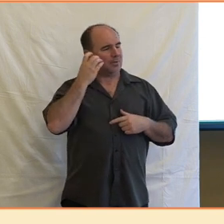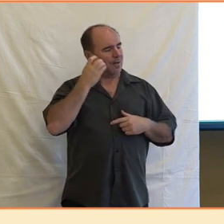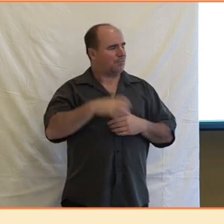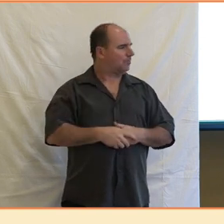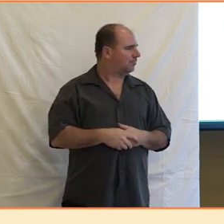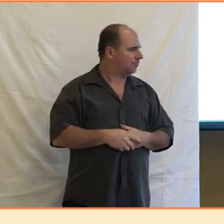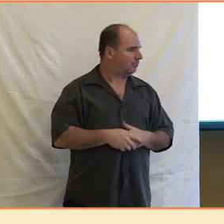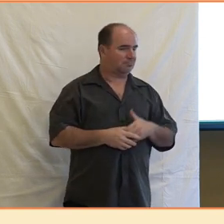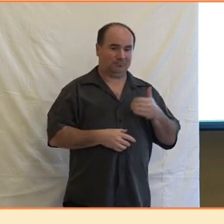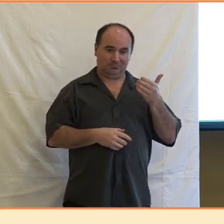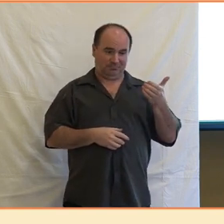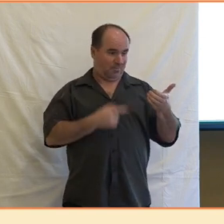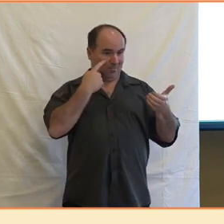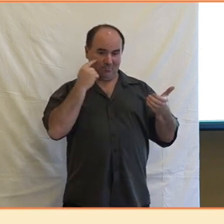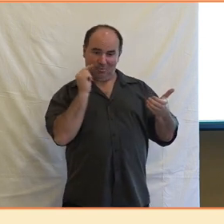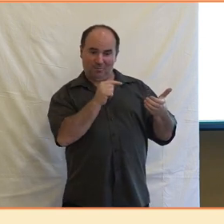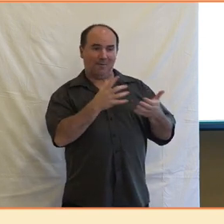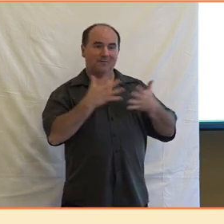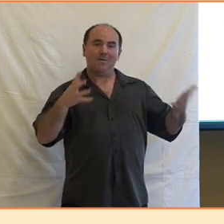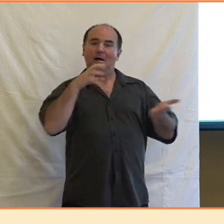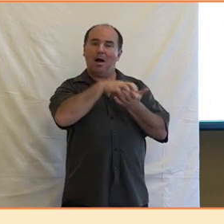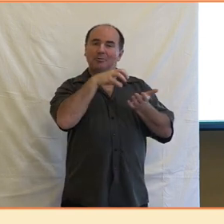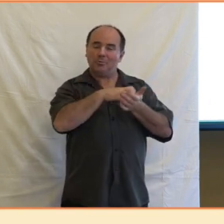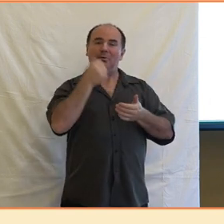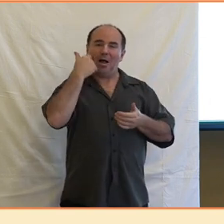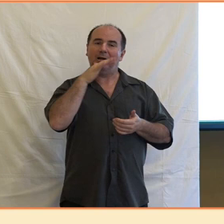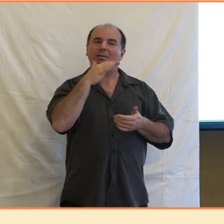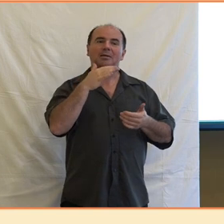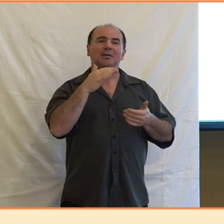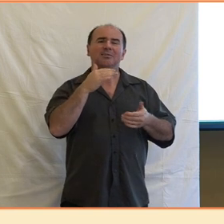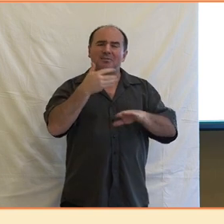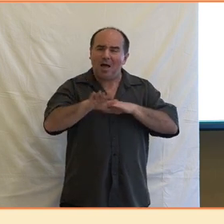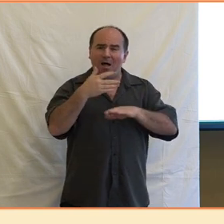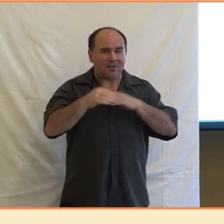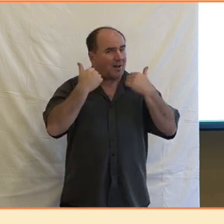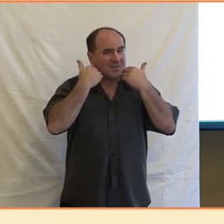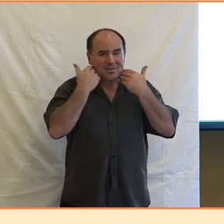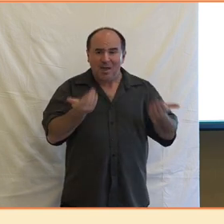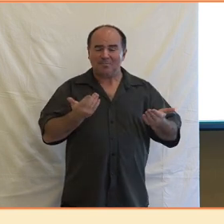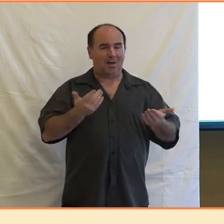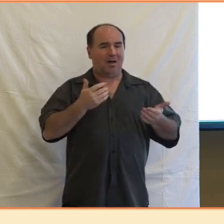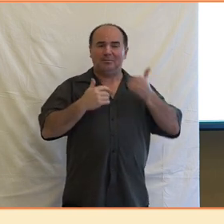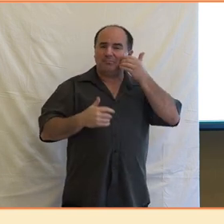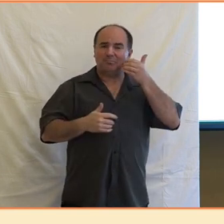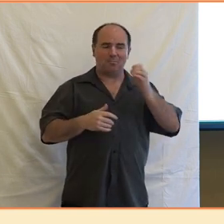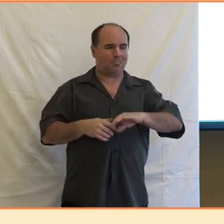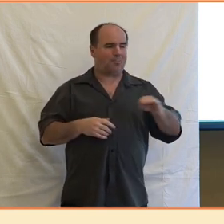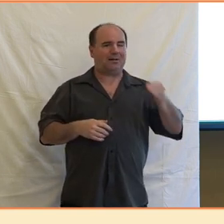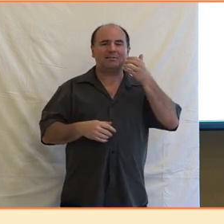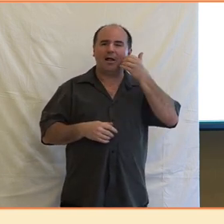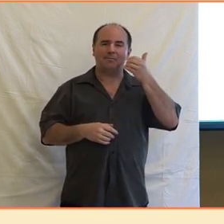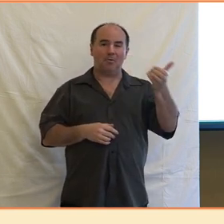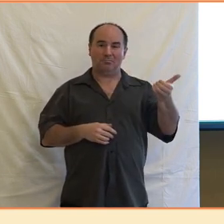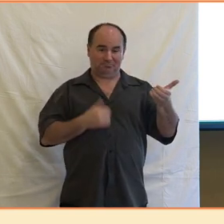lidí stále nemá chytrý mobilní telefon, ačkoliv stále více se stává jakoby součástí nebo nutnou